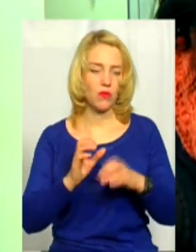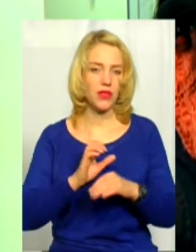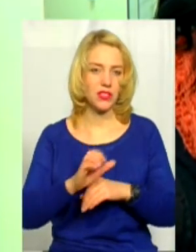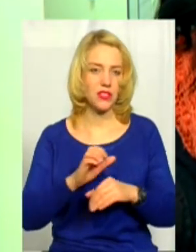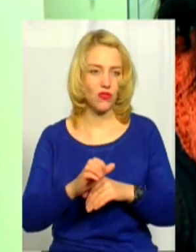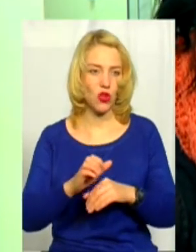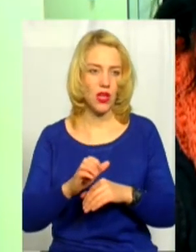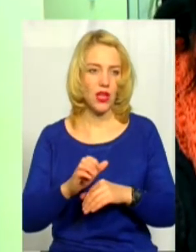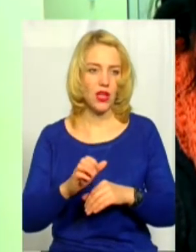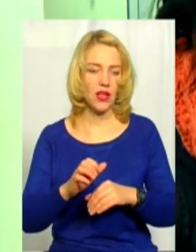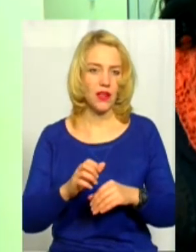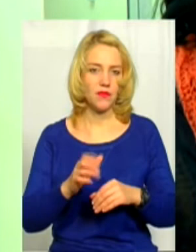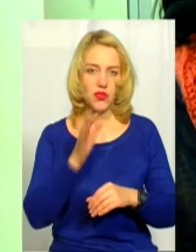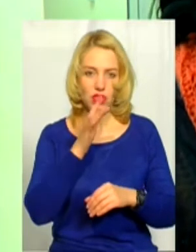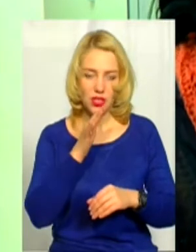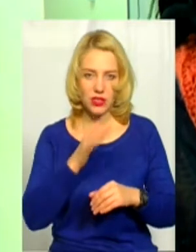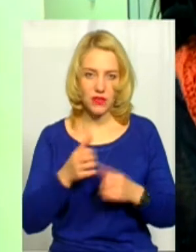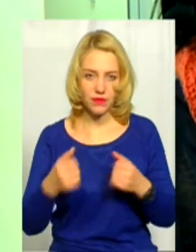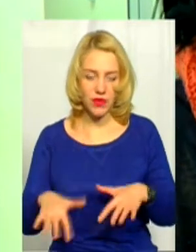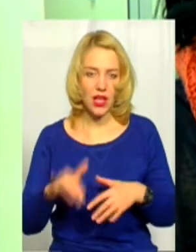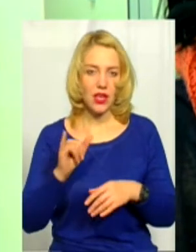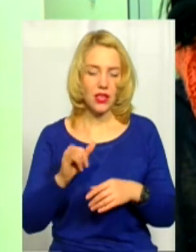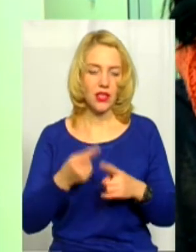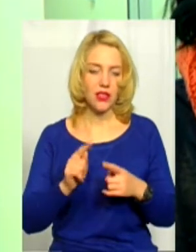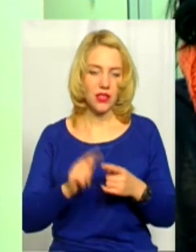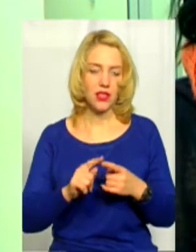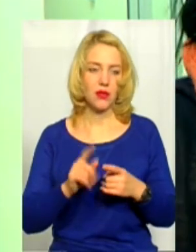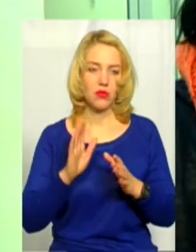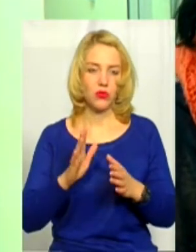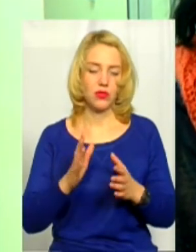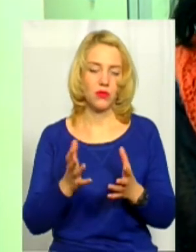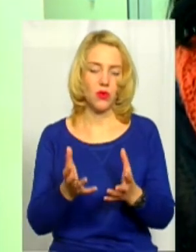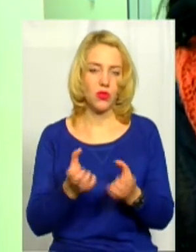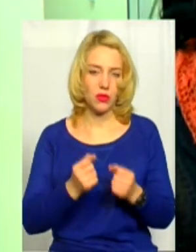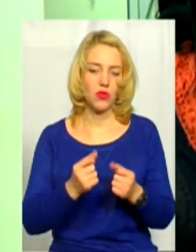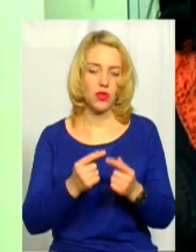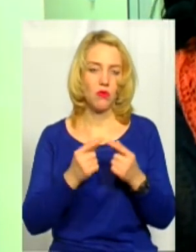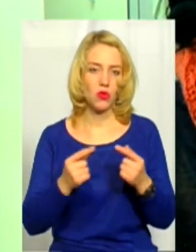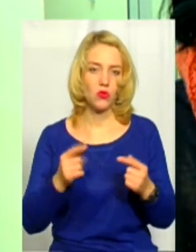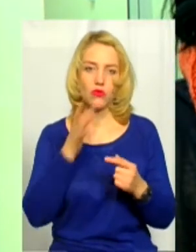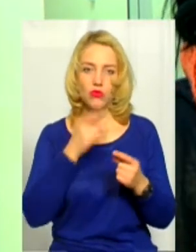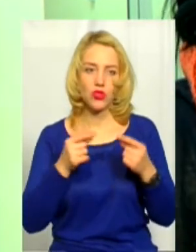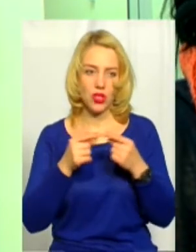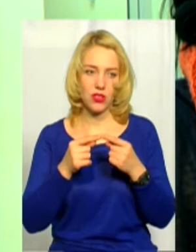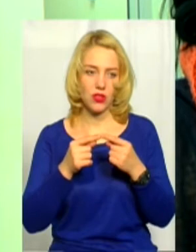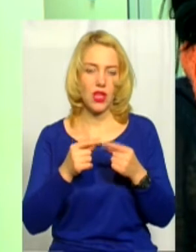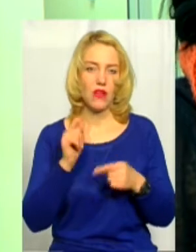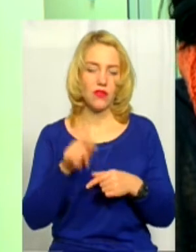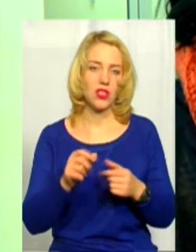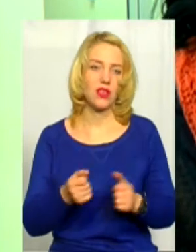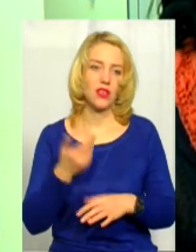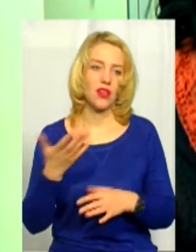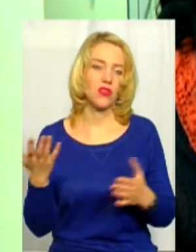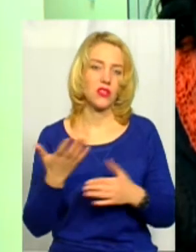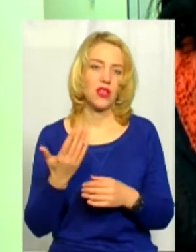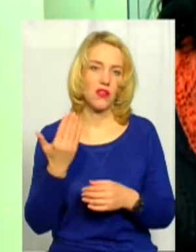Також відділ продажу вже, як наслідок цього, буде отримувати продукцію вчасно і в тій кількості, яку вони